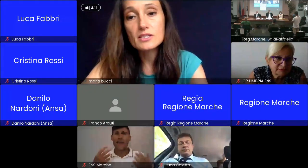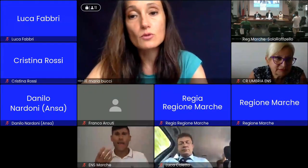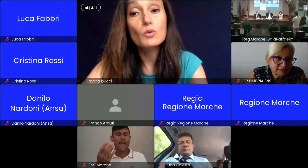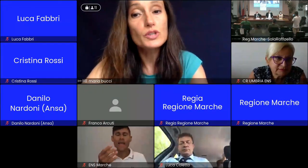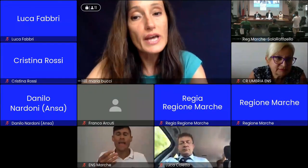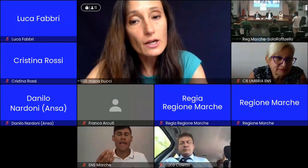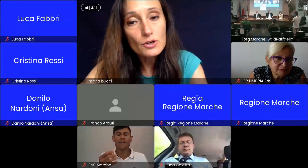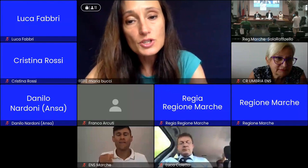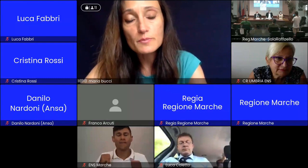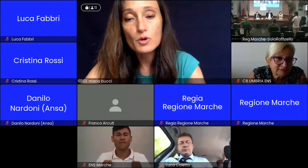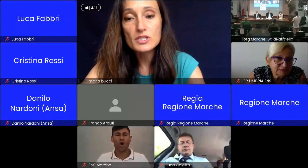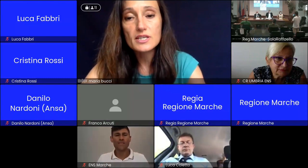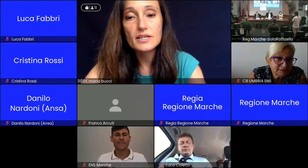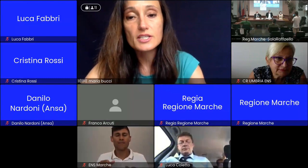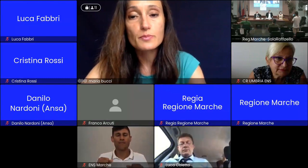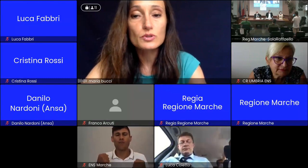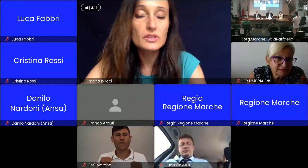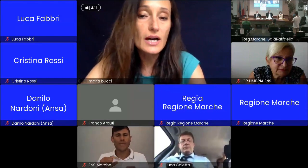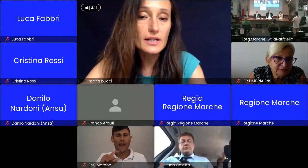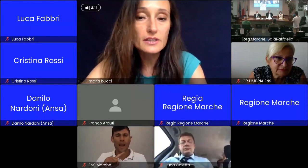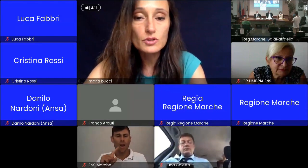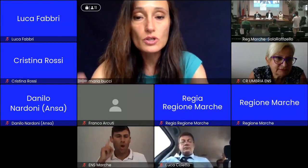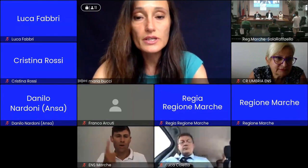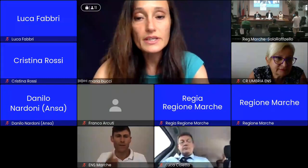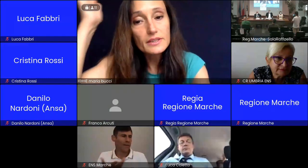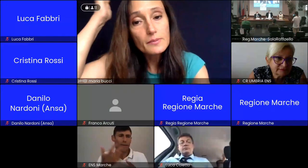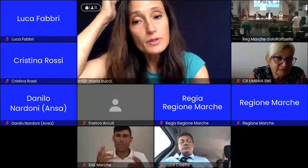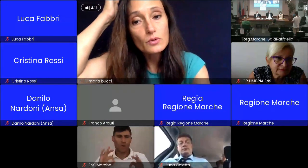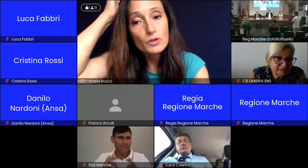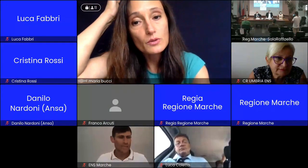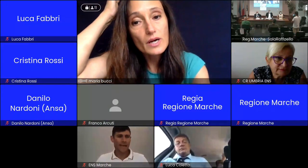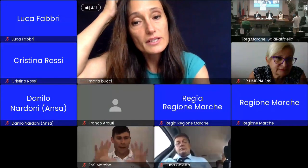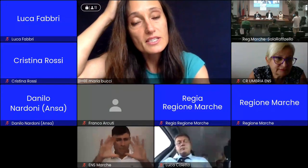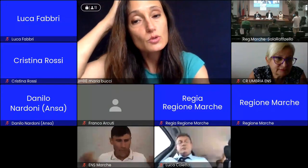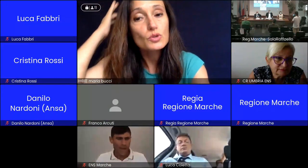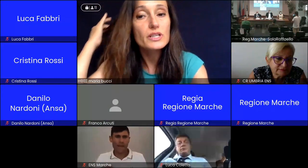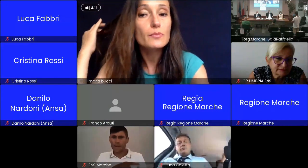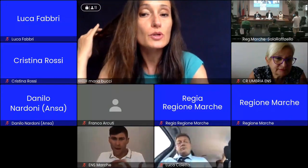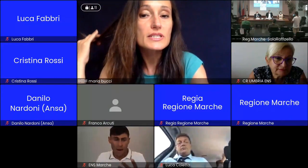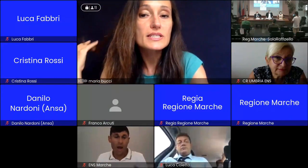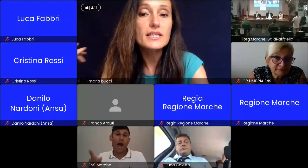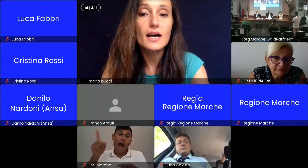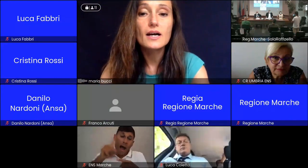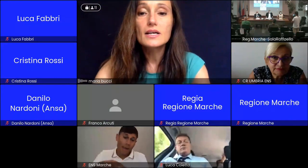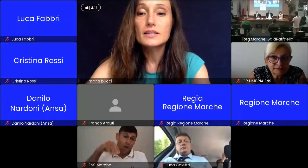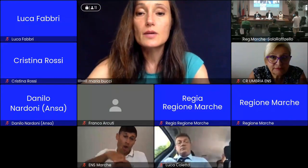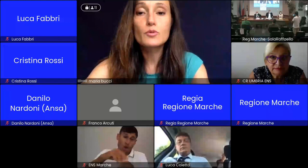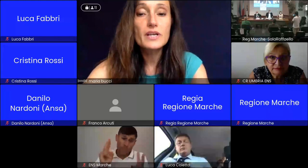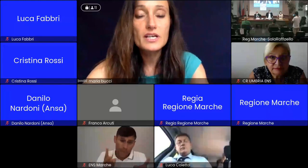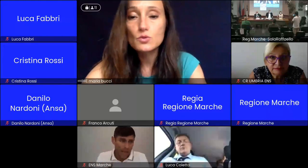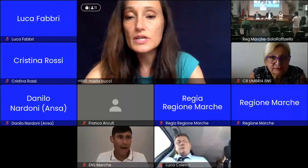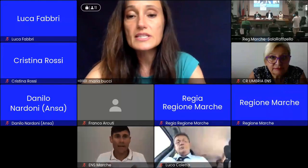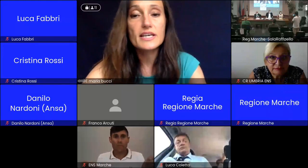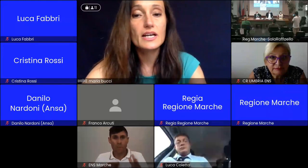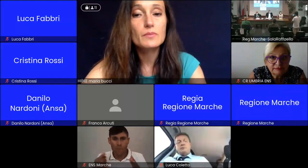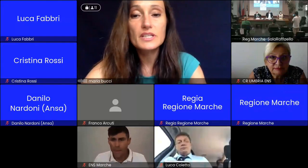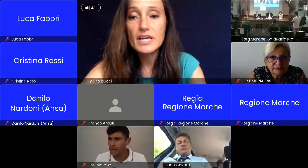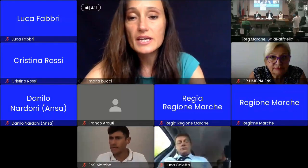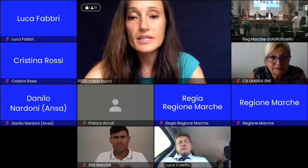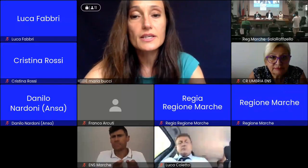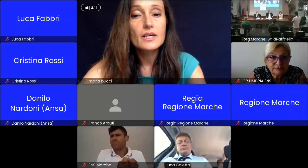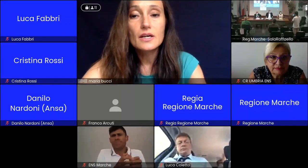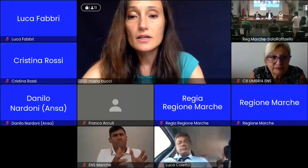poi questo modello si possa esportare, tra virgolette, per quello che riguarda i settori della polizia, della pubblica sicurezza,